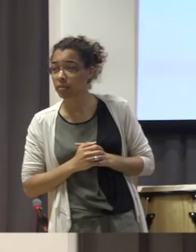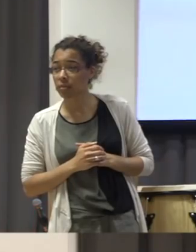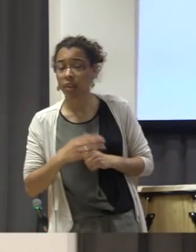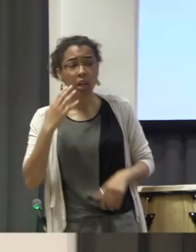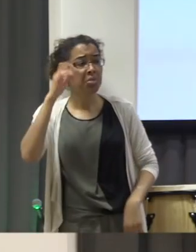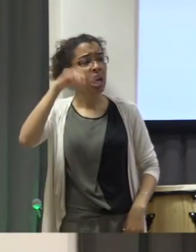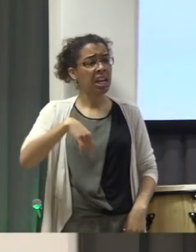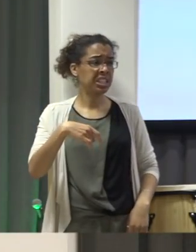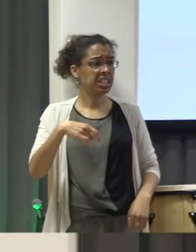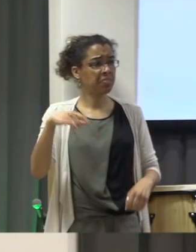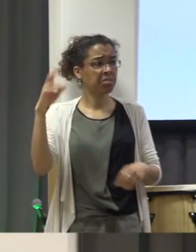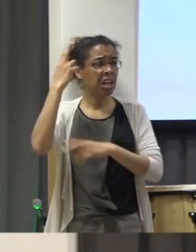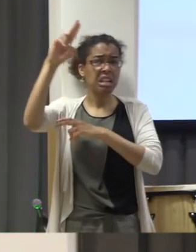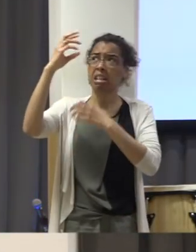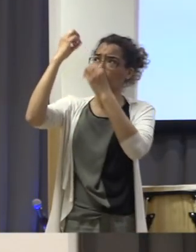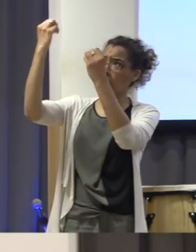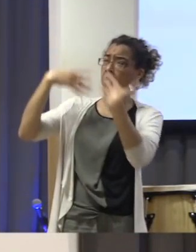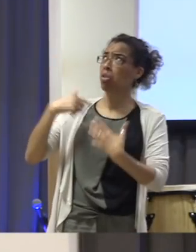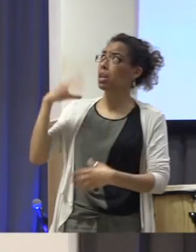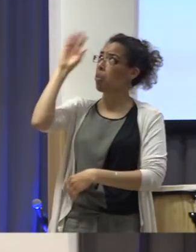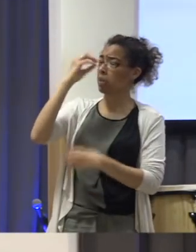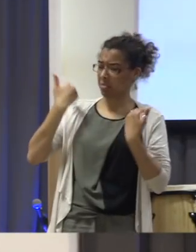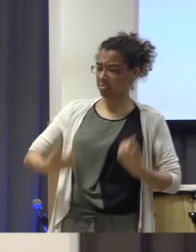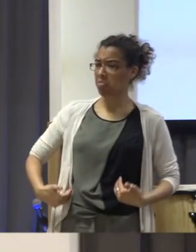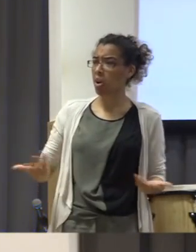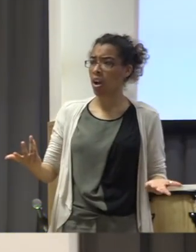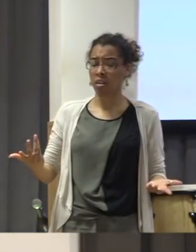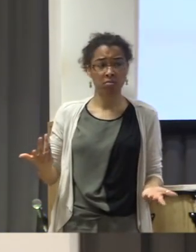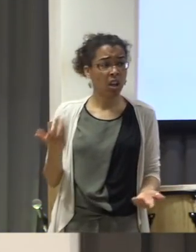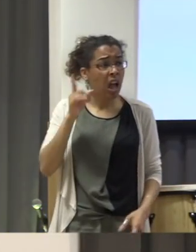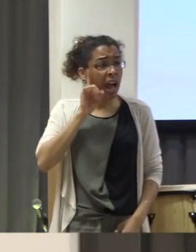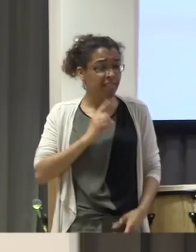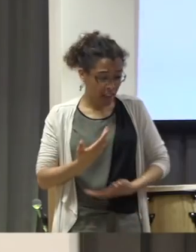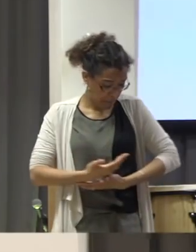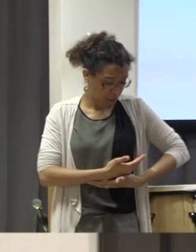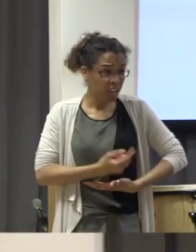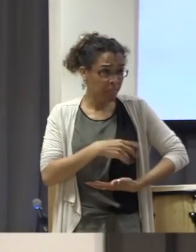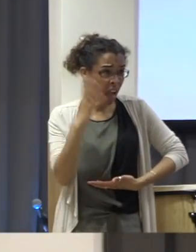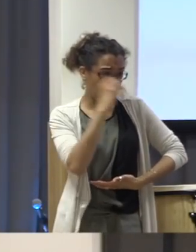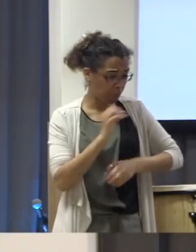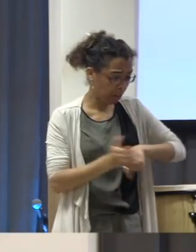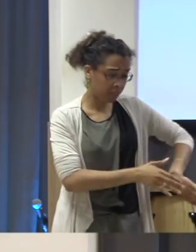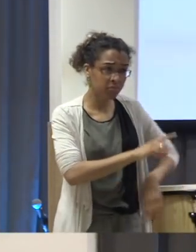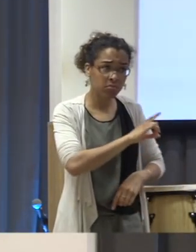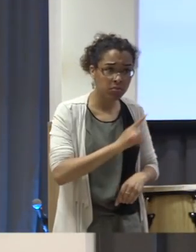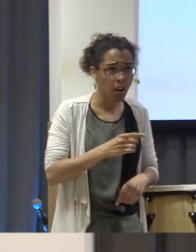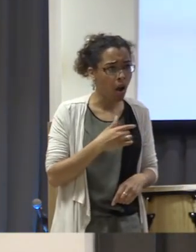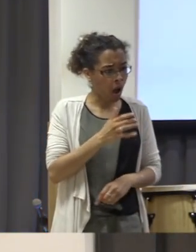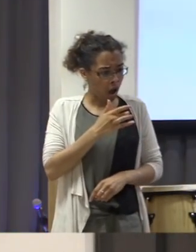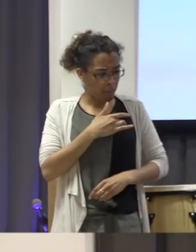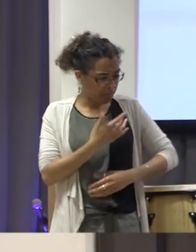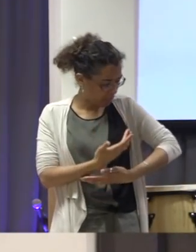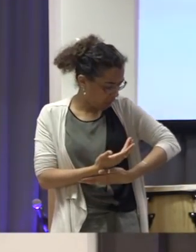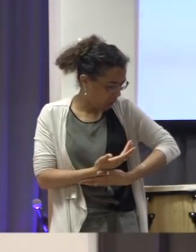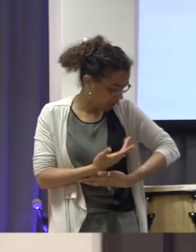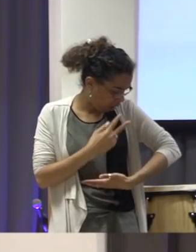m'abandonne, le Seigneur m'oublie. Une femme oublie-t-elle l'enfant qu'elle allait? N'a-t-elle pas pitié du fruit de